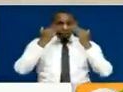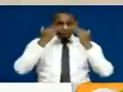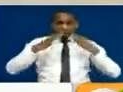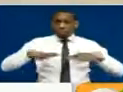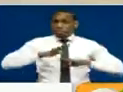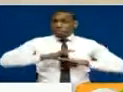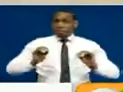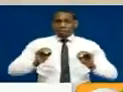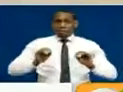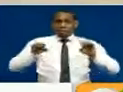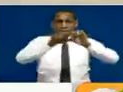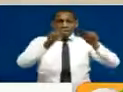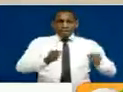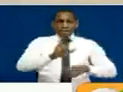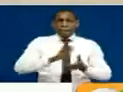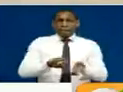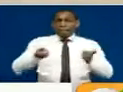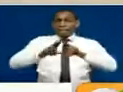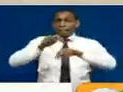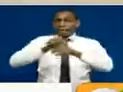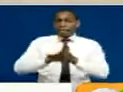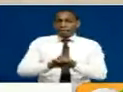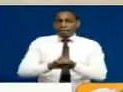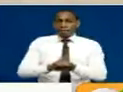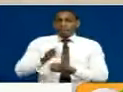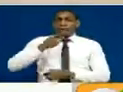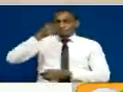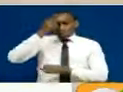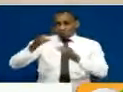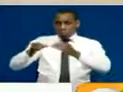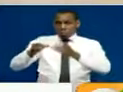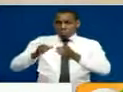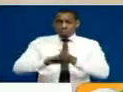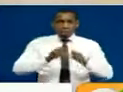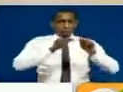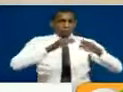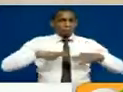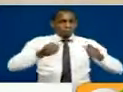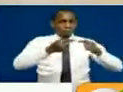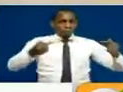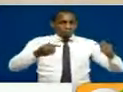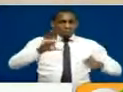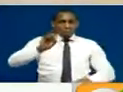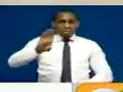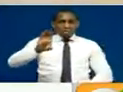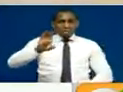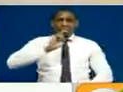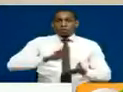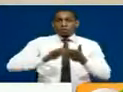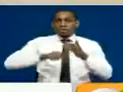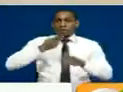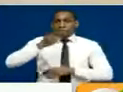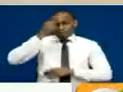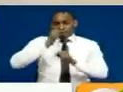kwa wale wasioridhika na mtaala huo. Haya yanajiri huku chama cha wazazi nchini kikiwashtumu wanaopinga mtaala huo na kusema kwamba